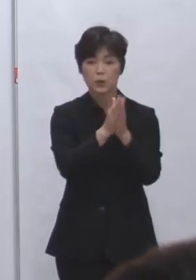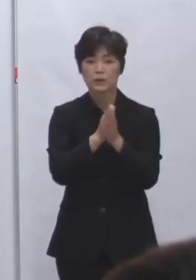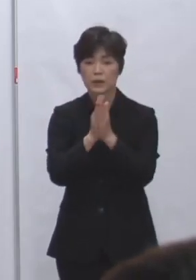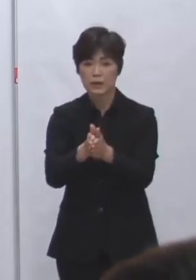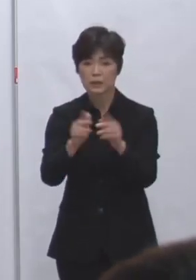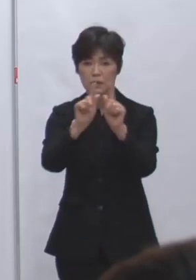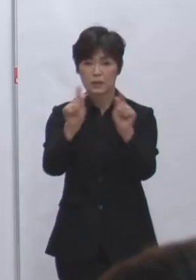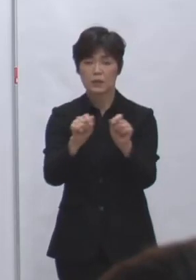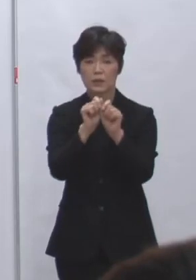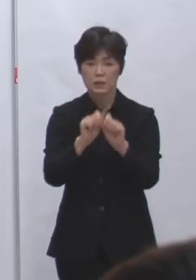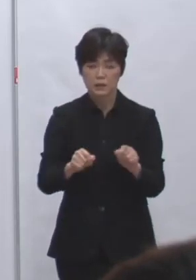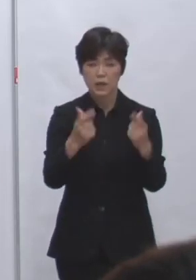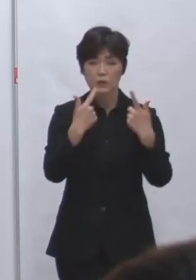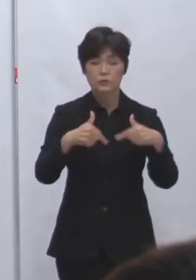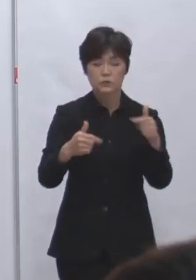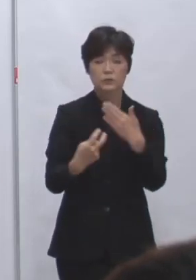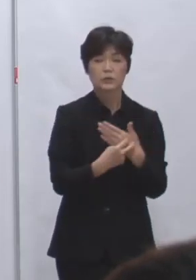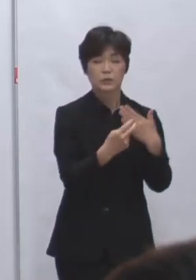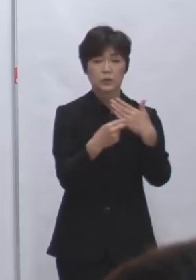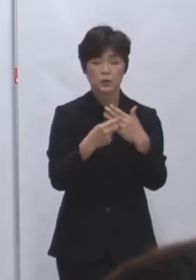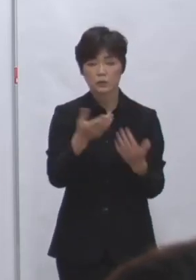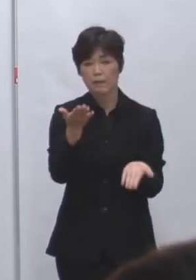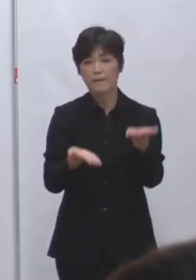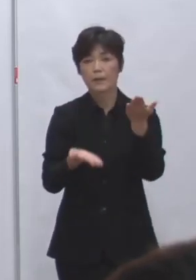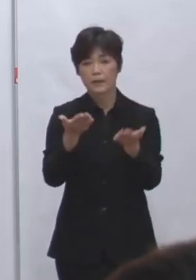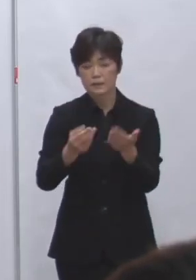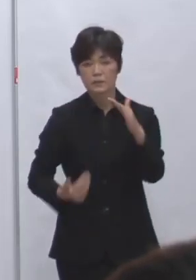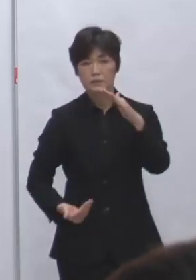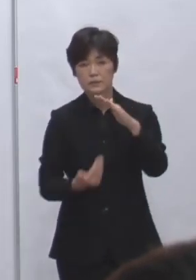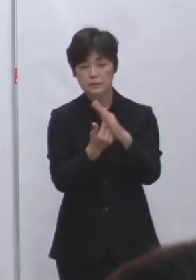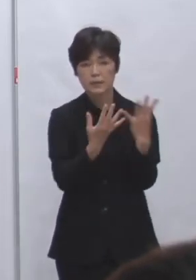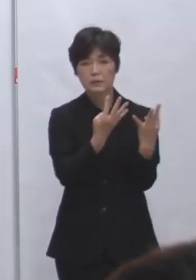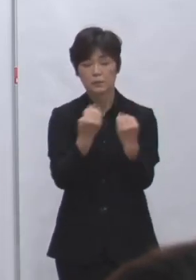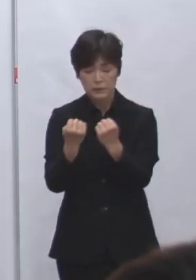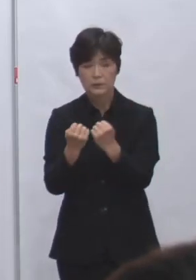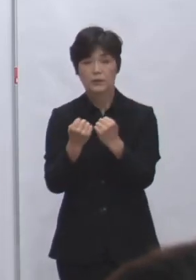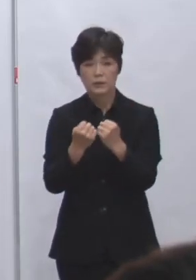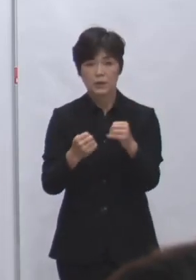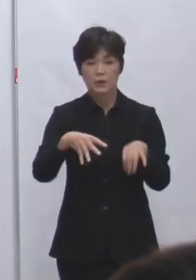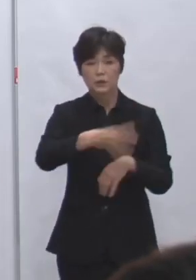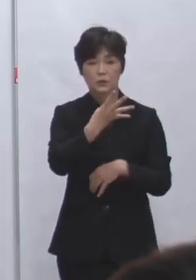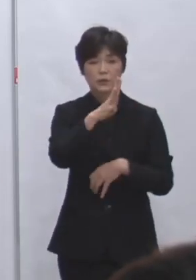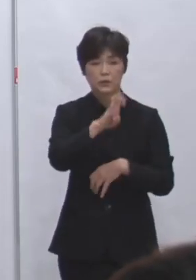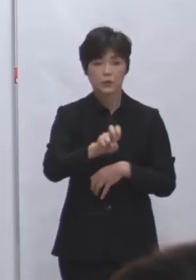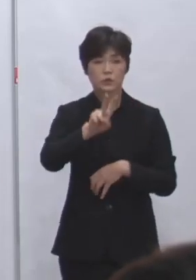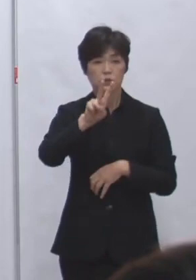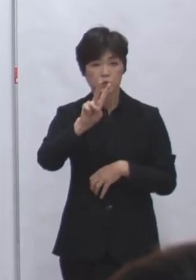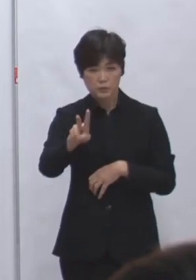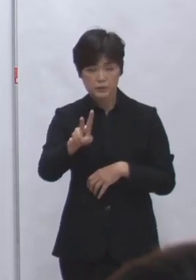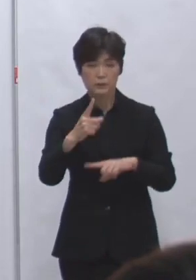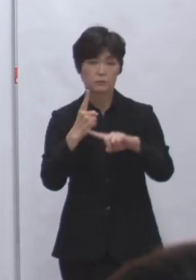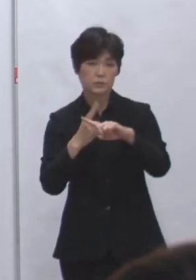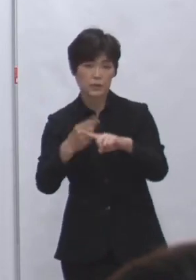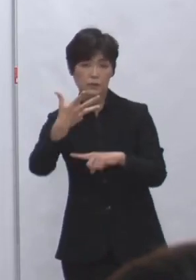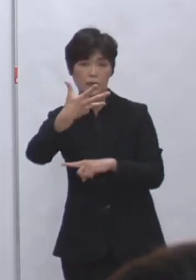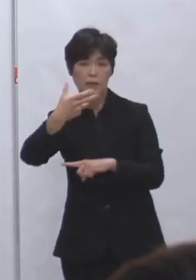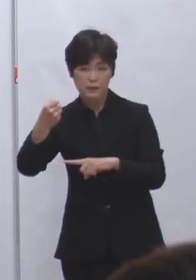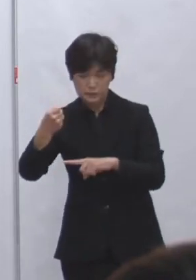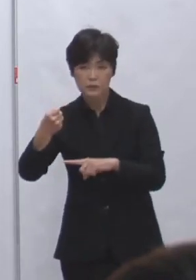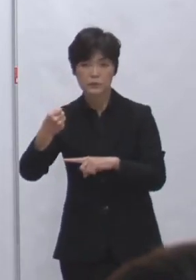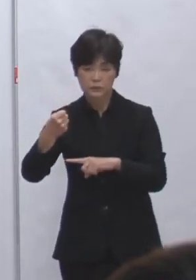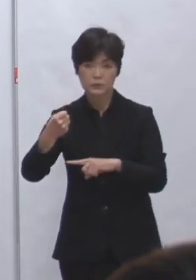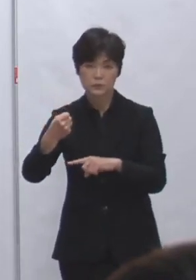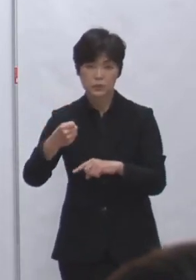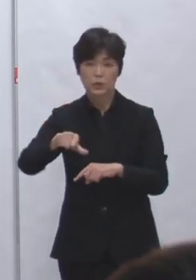果、通常医療とのバランスを確保した最大病床として現在の442床に対しまして80床多